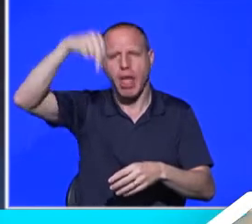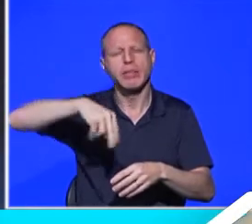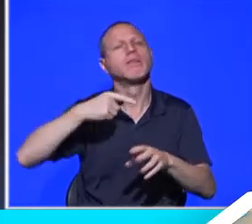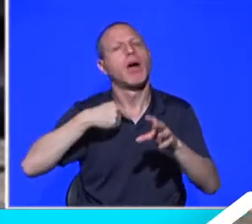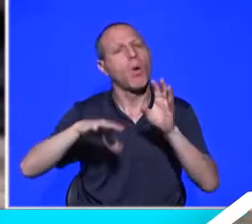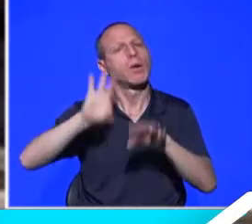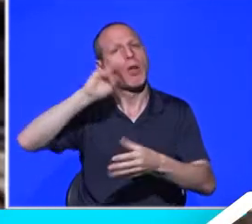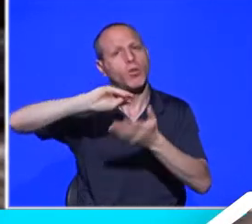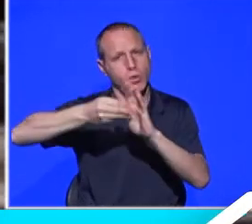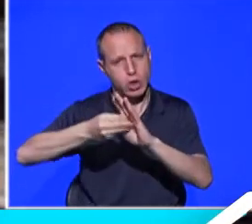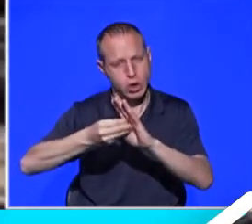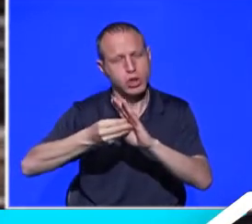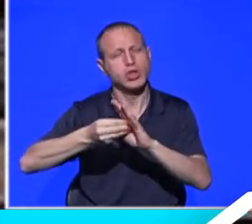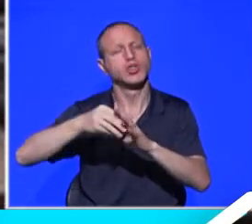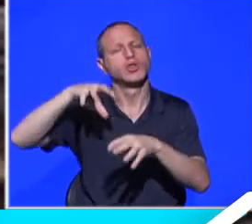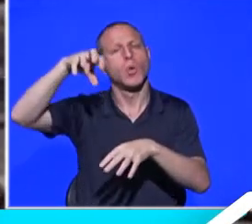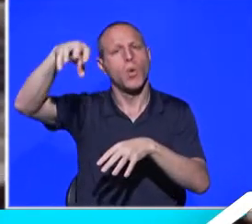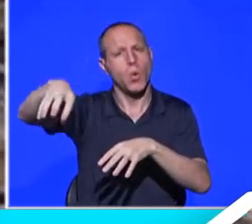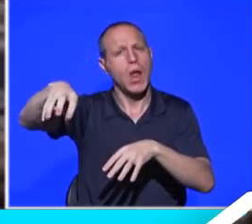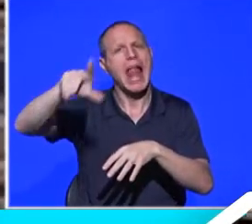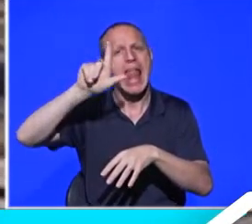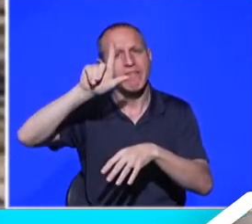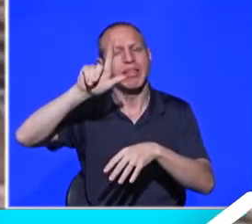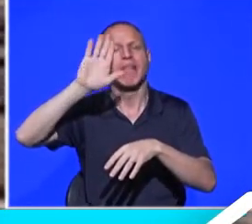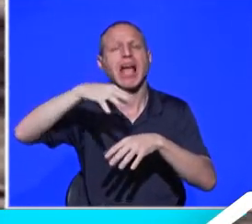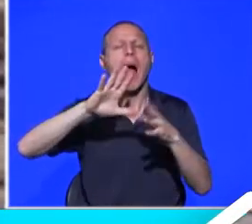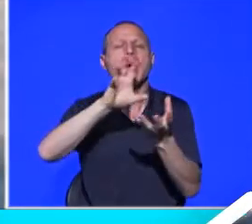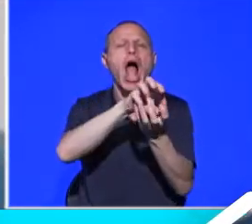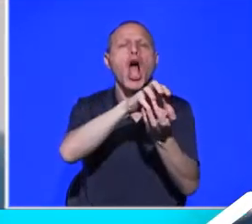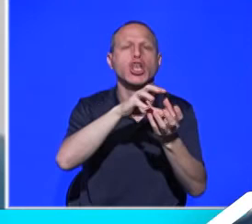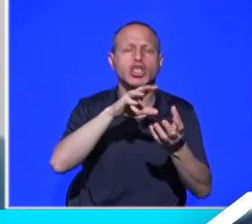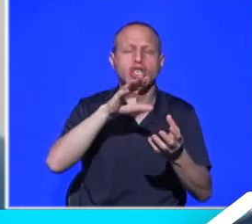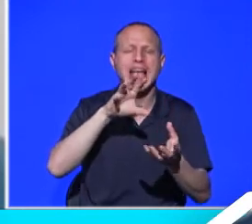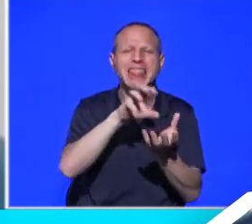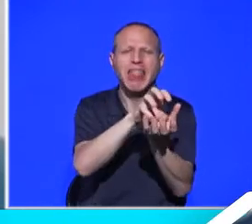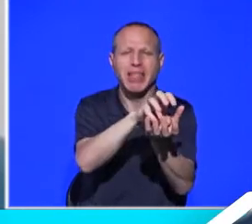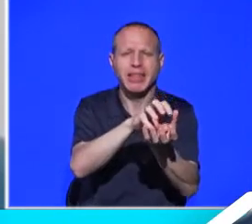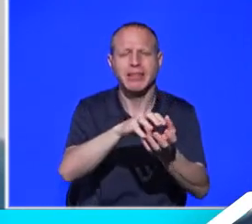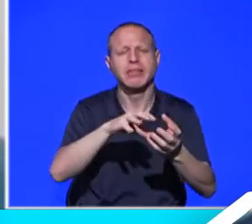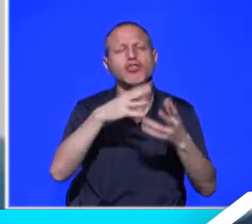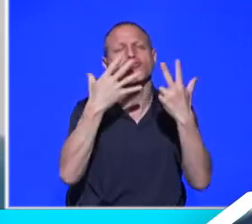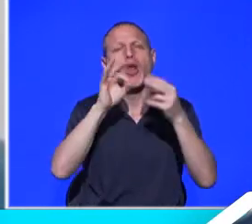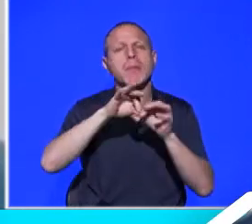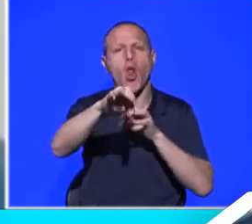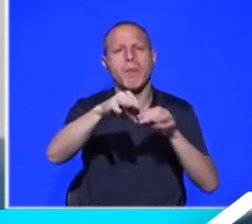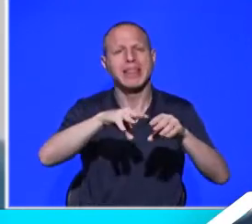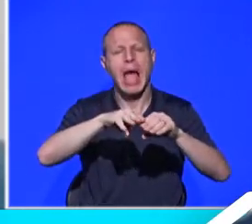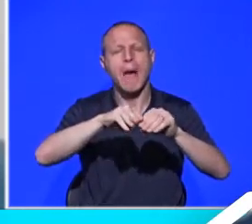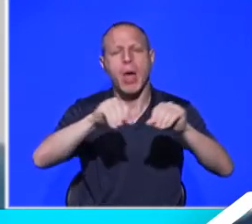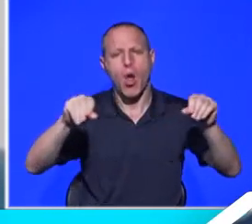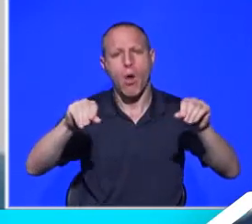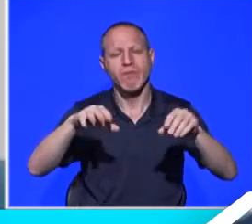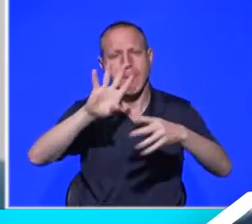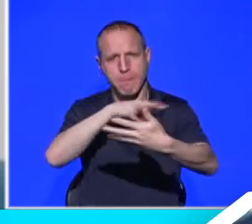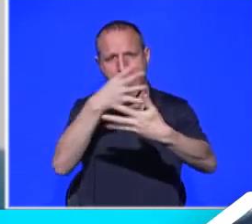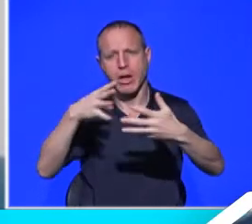על אסדת לוויתן, ובהמשך גם על אסדת כריש תנין, מרחק של 80 קילומטר מהחוף, מערכת כזו של חישת שפך שמן